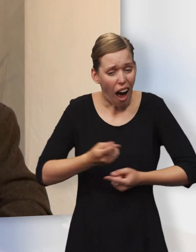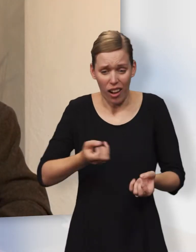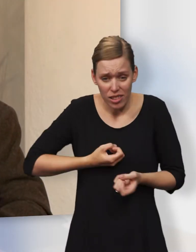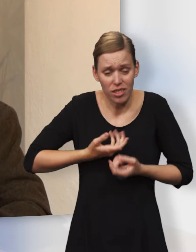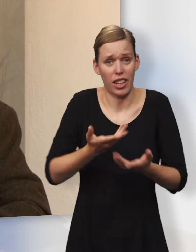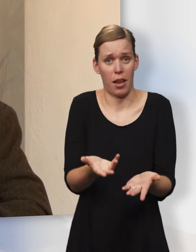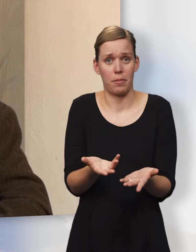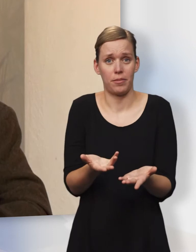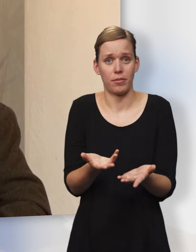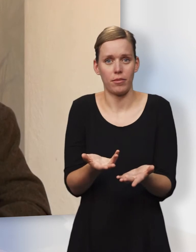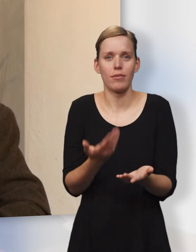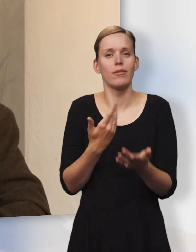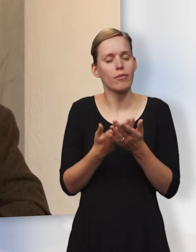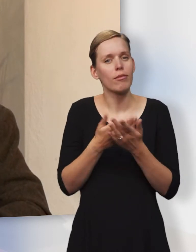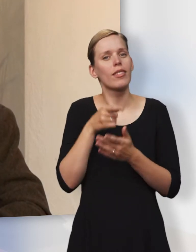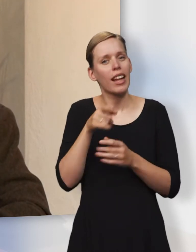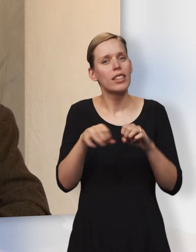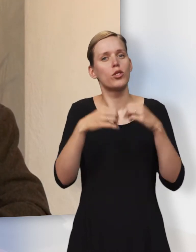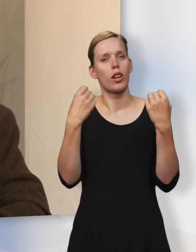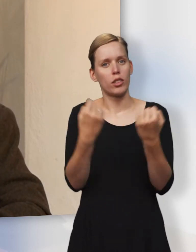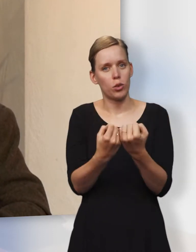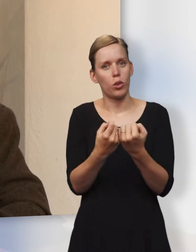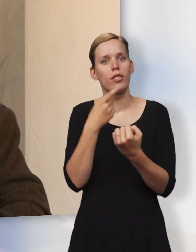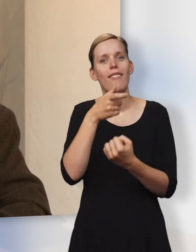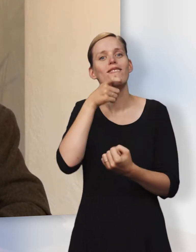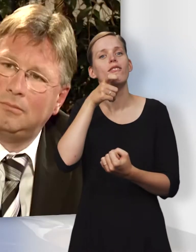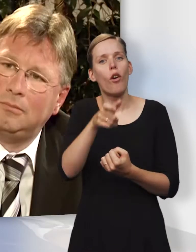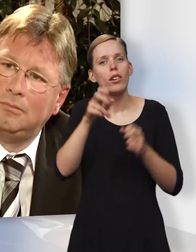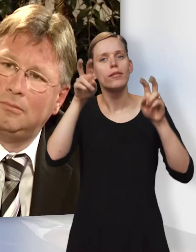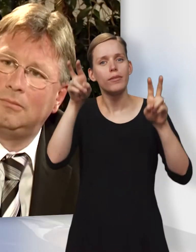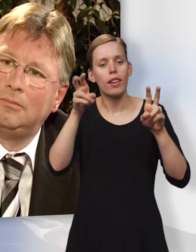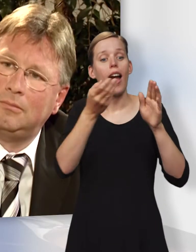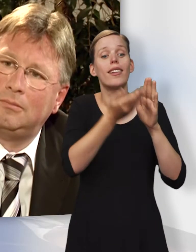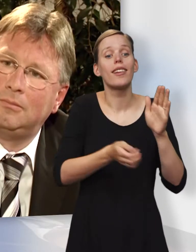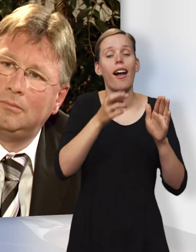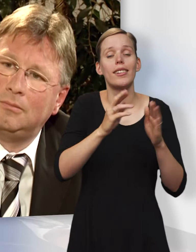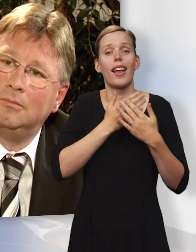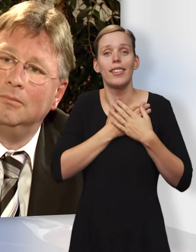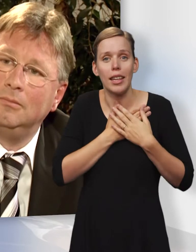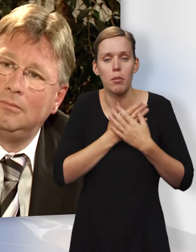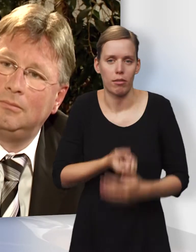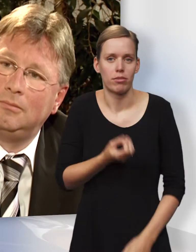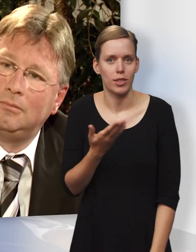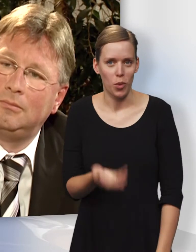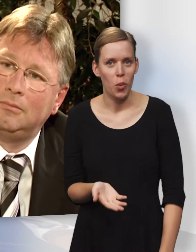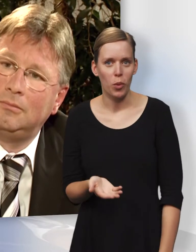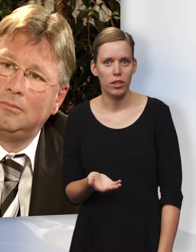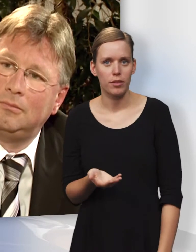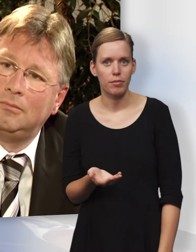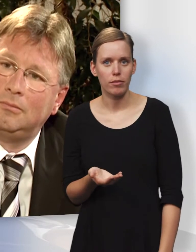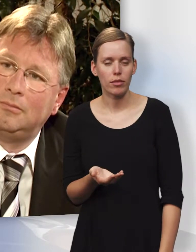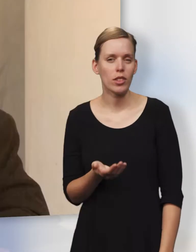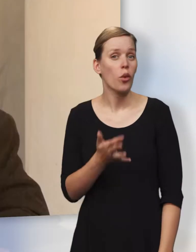gegeben. Und aus dieser Situation ist auch der Begriff Tal der Liebe entstanden. Mhm. Und viele,